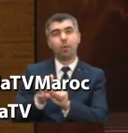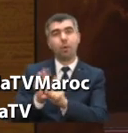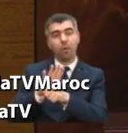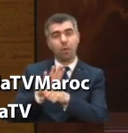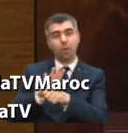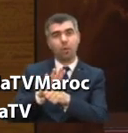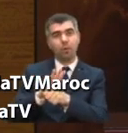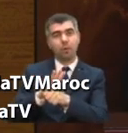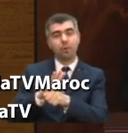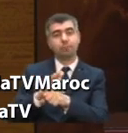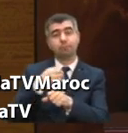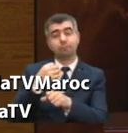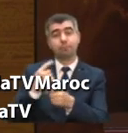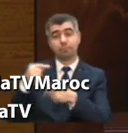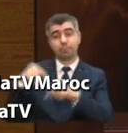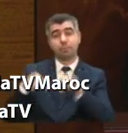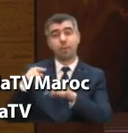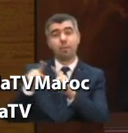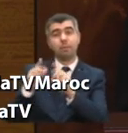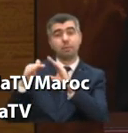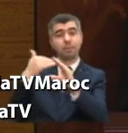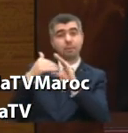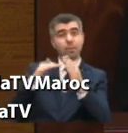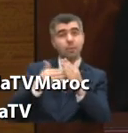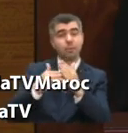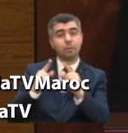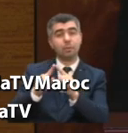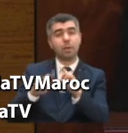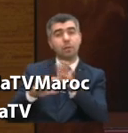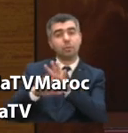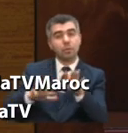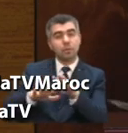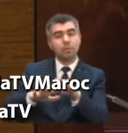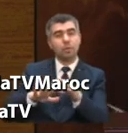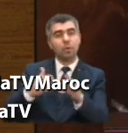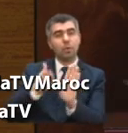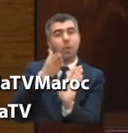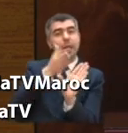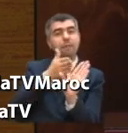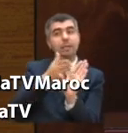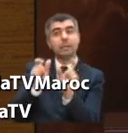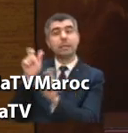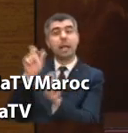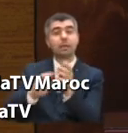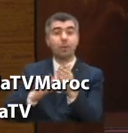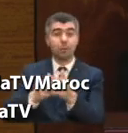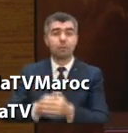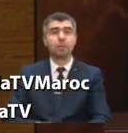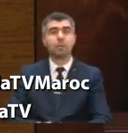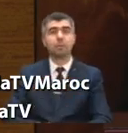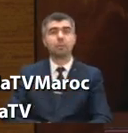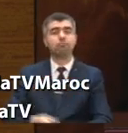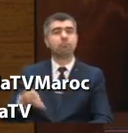لديها انعكاسات جد سلبية على المستوى الاقتصادي والاجتماعي والنفسي لهذه الطبقة الشغيلة.